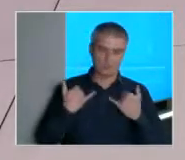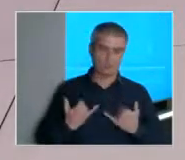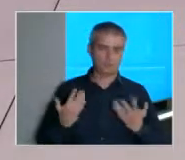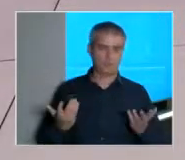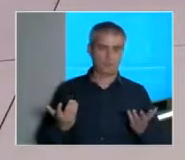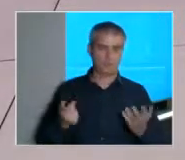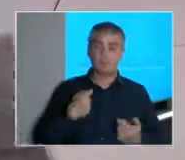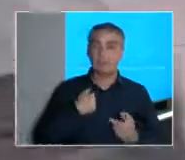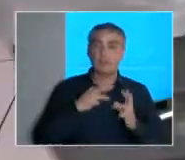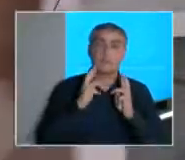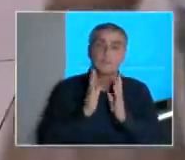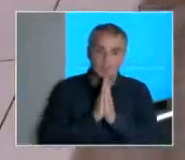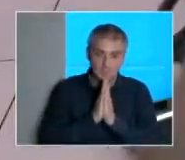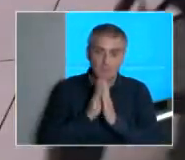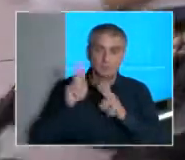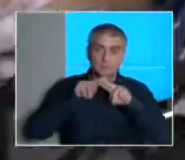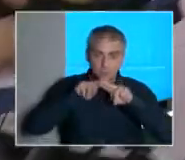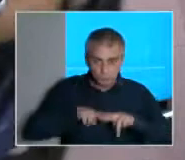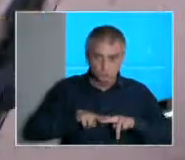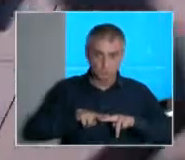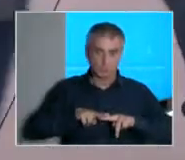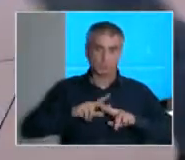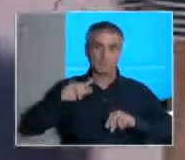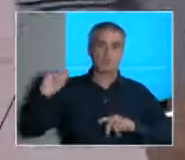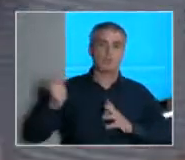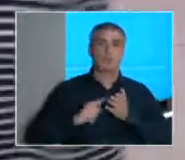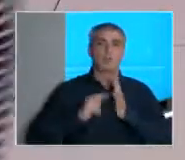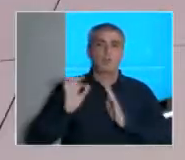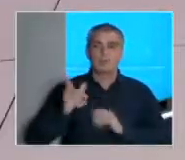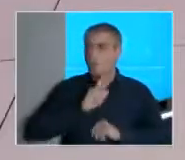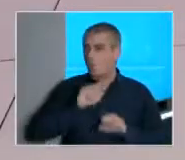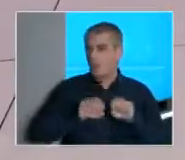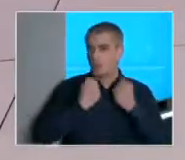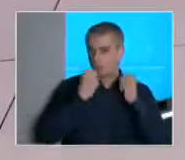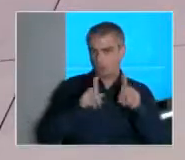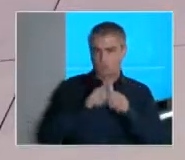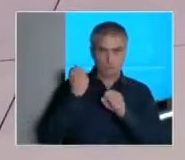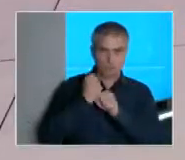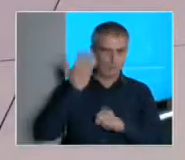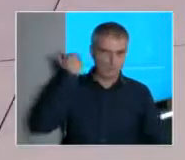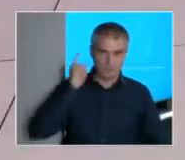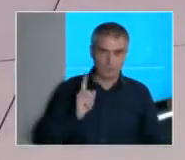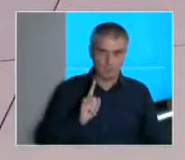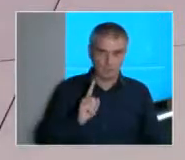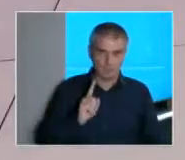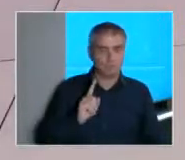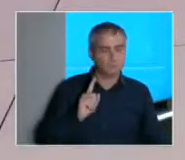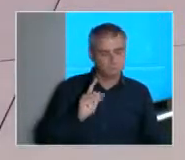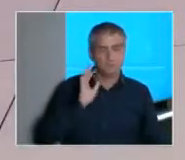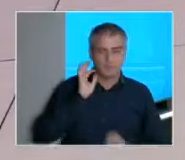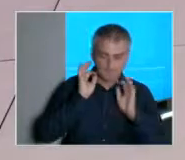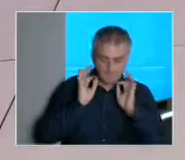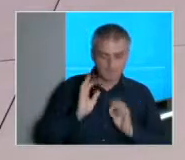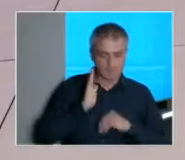עכשיו. אני מקווה שהוא יישאר, ושכל מטרתו לא להרוס כפי שהוא עשה בעבר, אלא